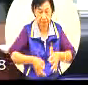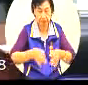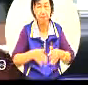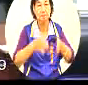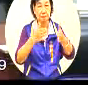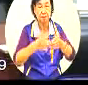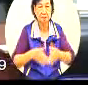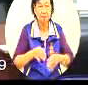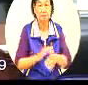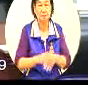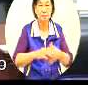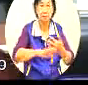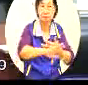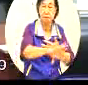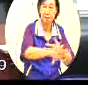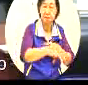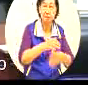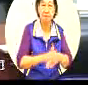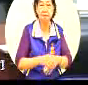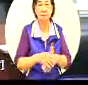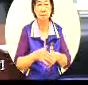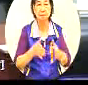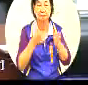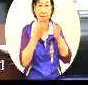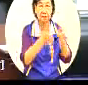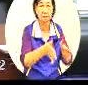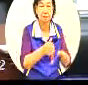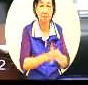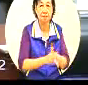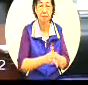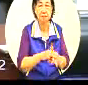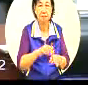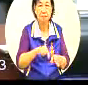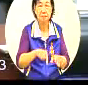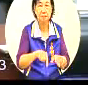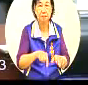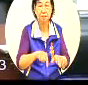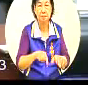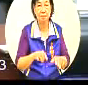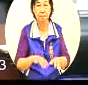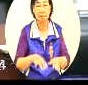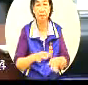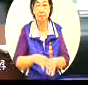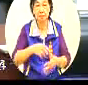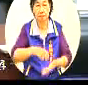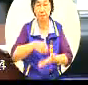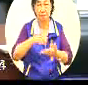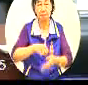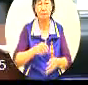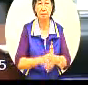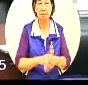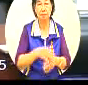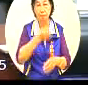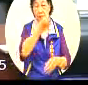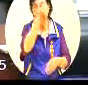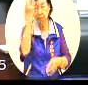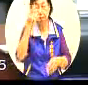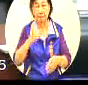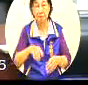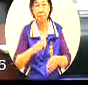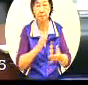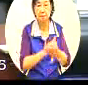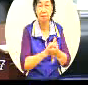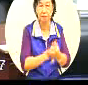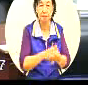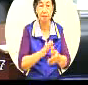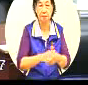个议题本席要针对于刚刚其实破题的时候本席已经有提到很多的这个青年朋友，我们可以看一下这个